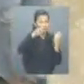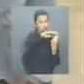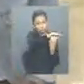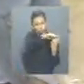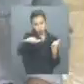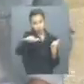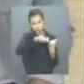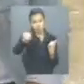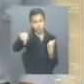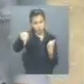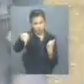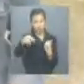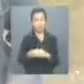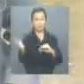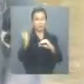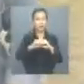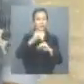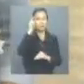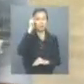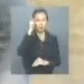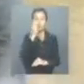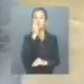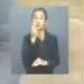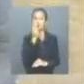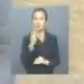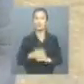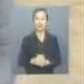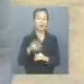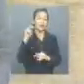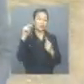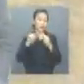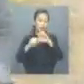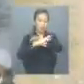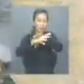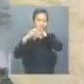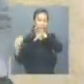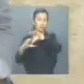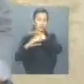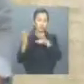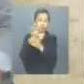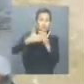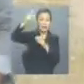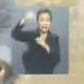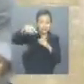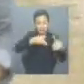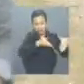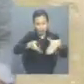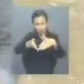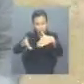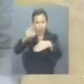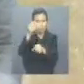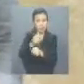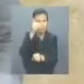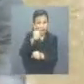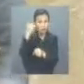ากนี้นะคะก็ยังคงจะต้องติดตามสถานการณ์การสูบน้ำที่คลองบางซื่อค่ะว่าจะสามารถสูบน้ำที่เข้ามาเ